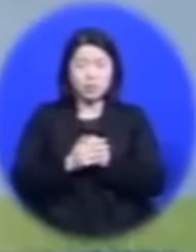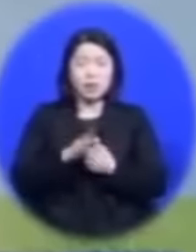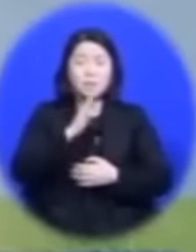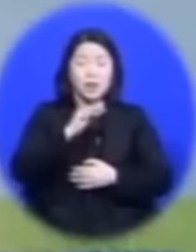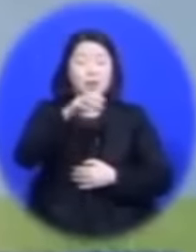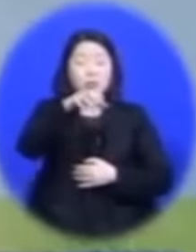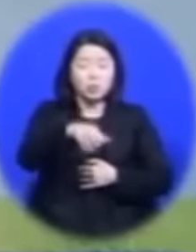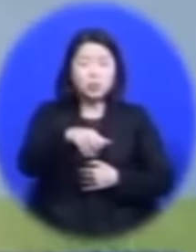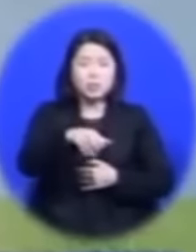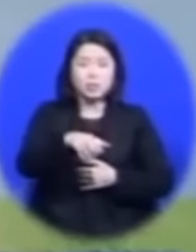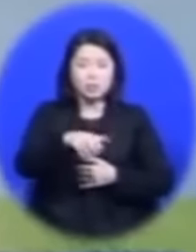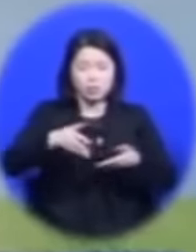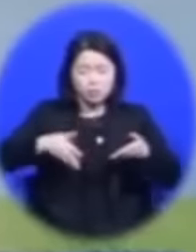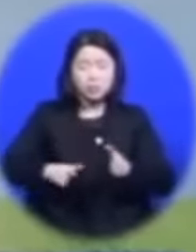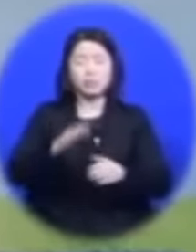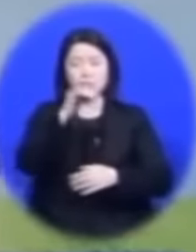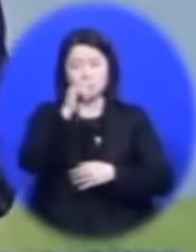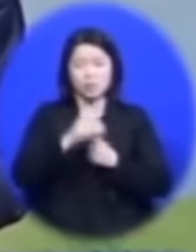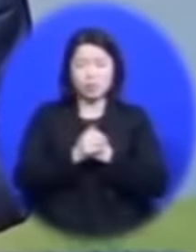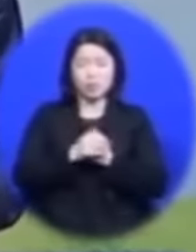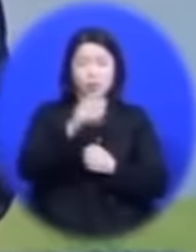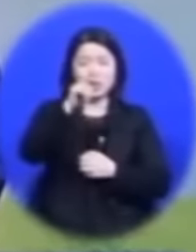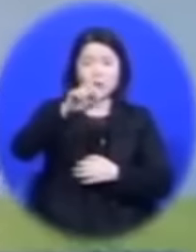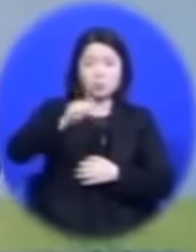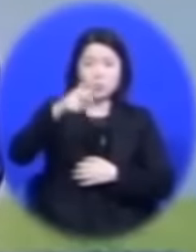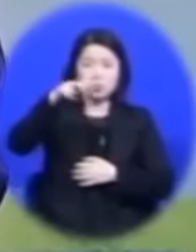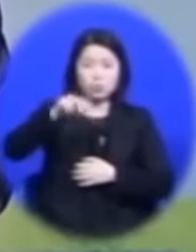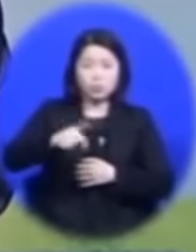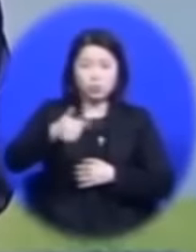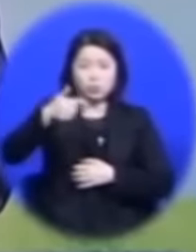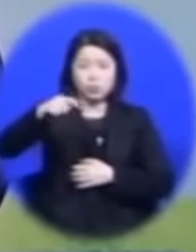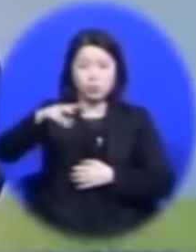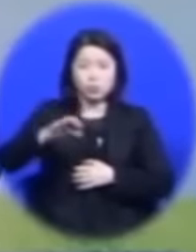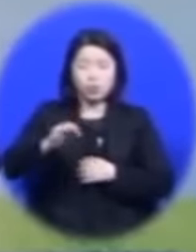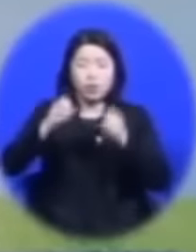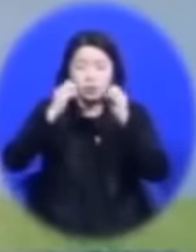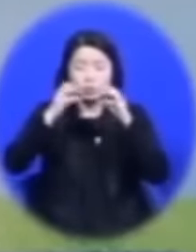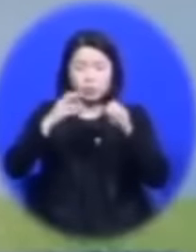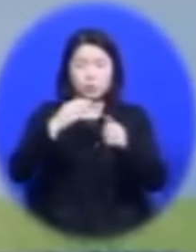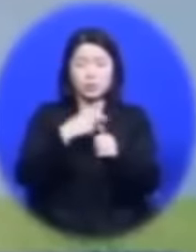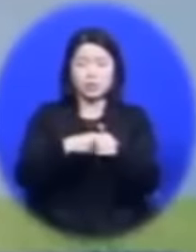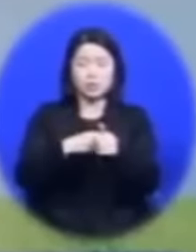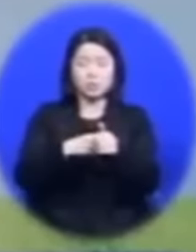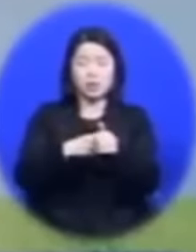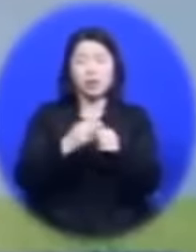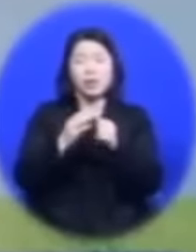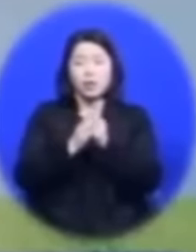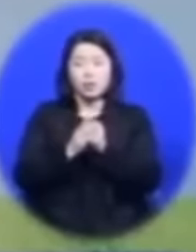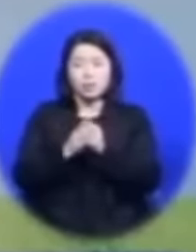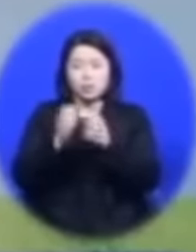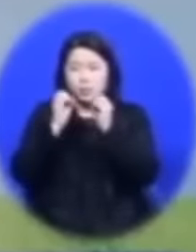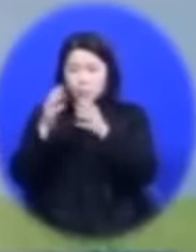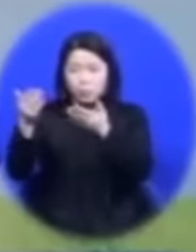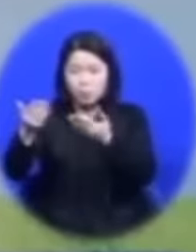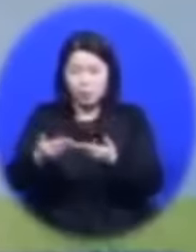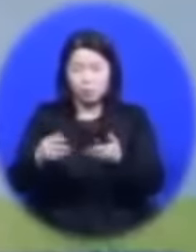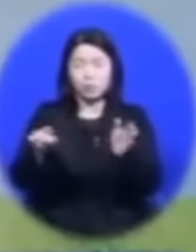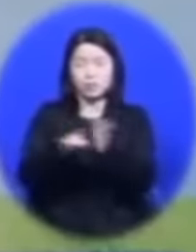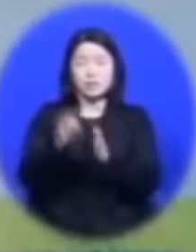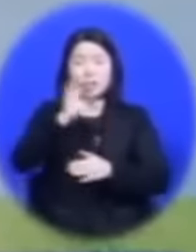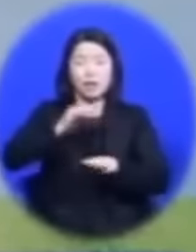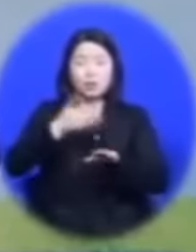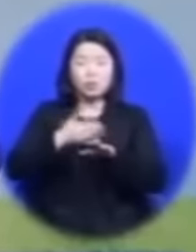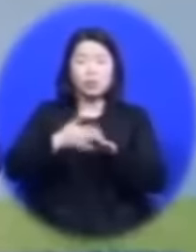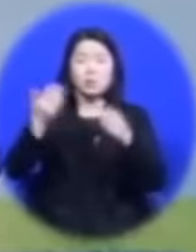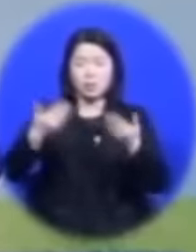그곳에서 나오셨어요. 문중경 전도사님의 전도를 받고 신앙훈련을 받고 주님은